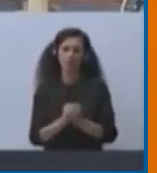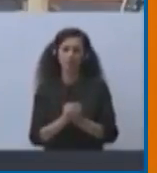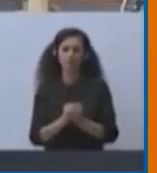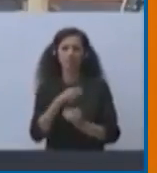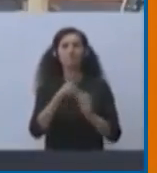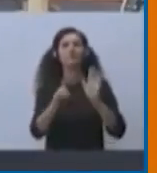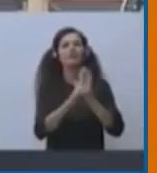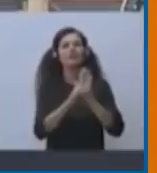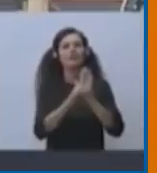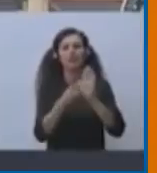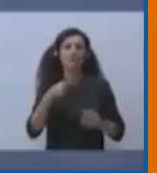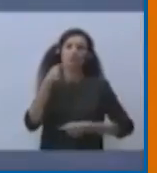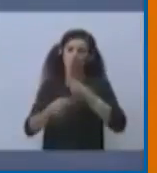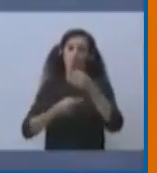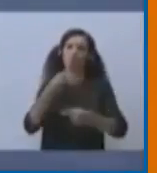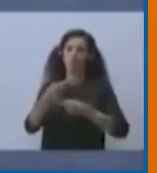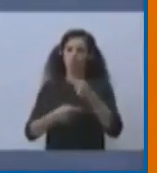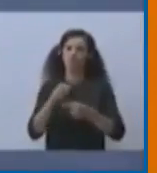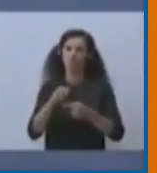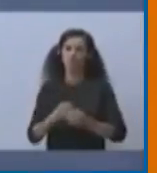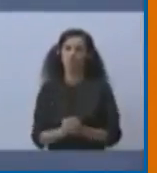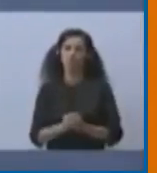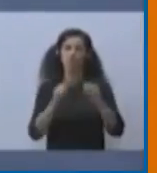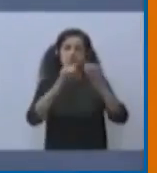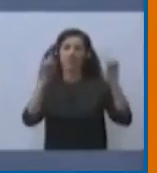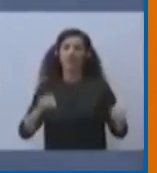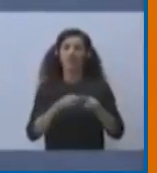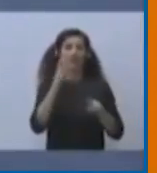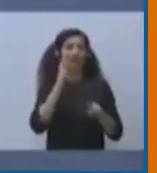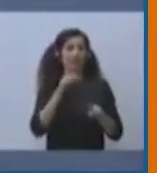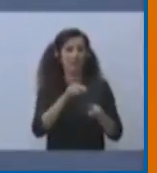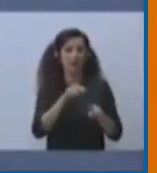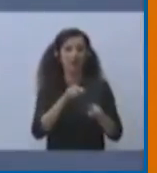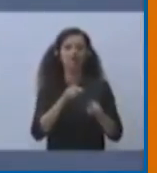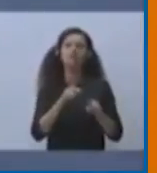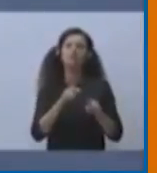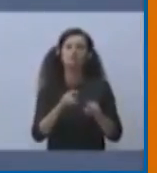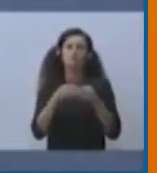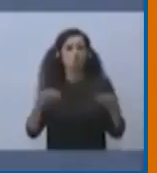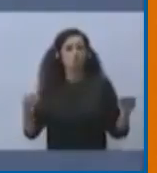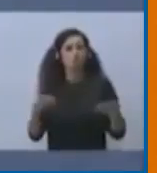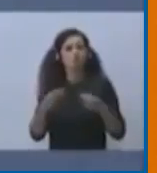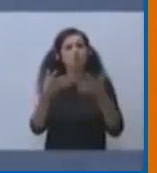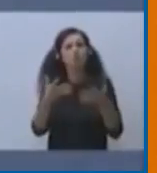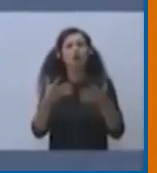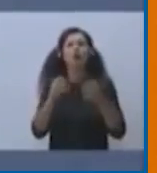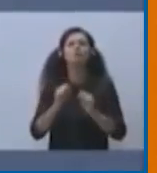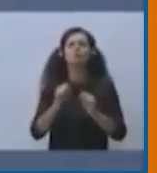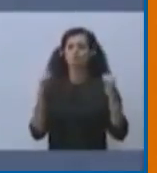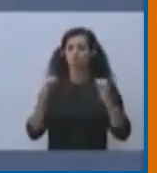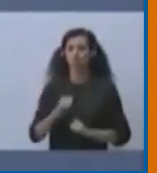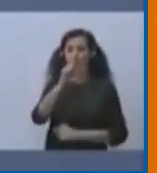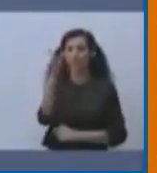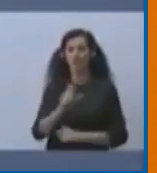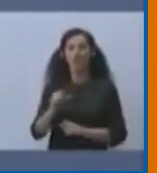abbastanza delicato che credo che il governo stia trattando con tutte le cautele del caso, anche perché vediamo che le piazze hanno iniziato un po'